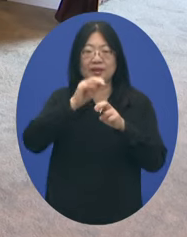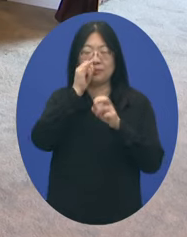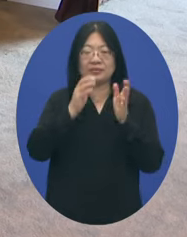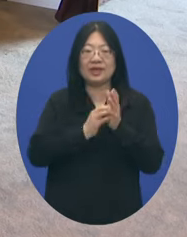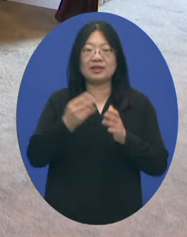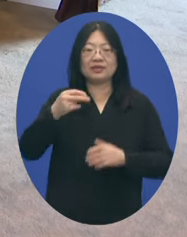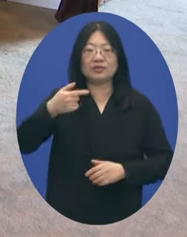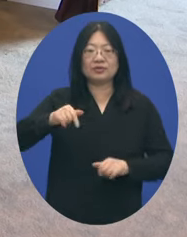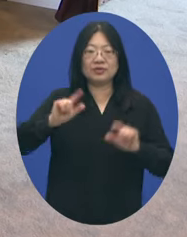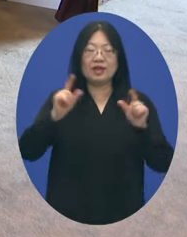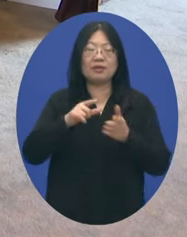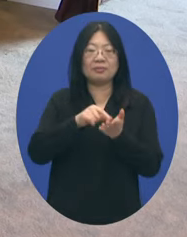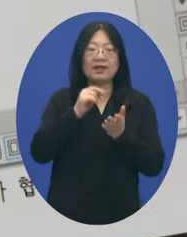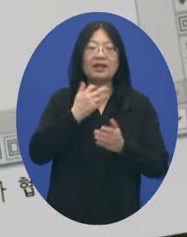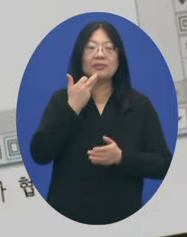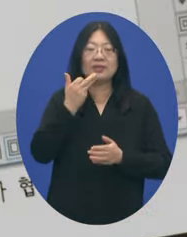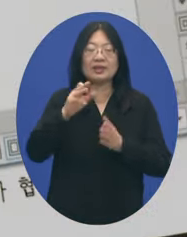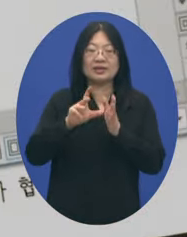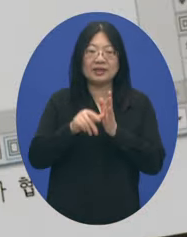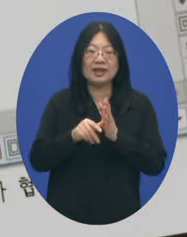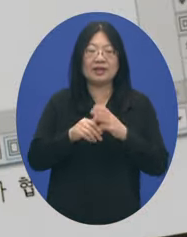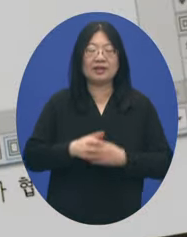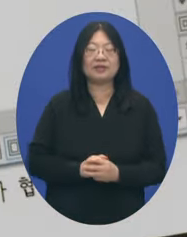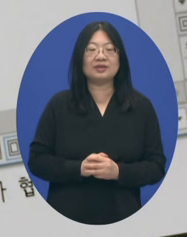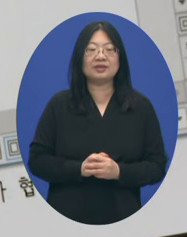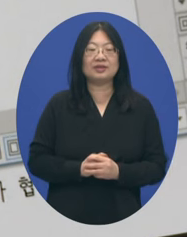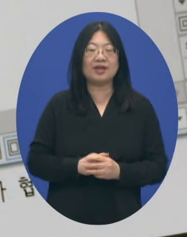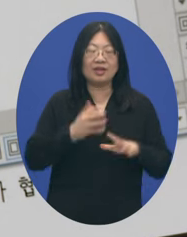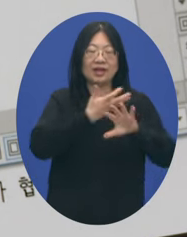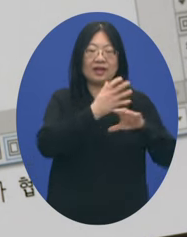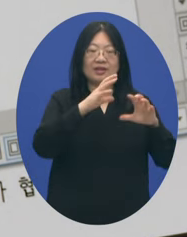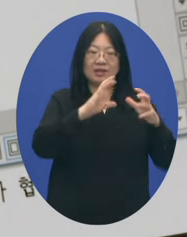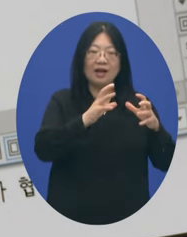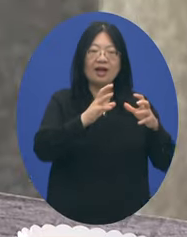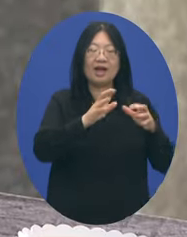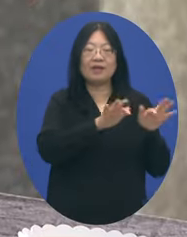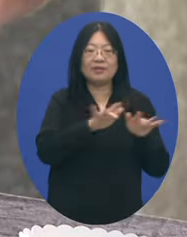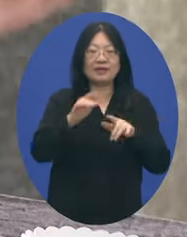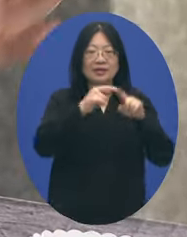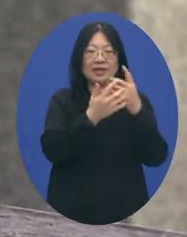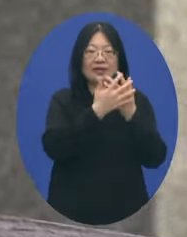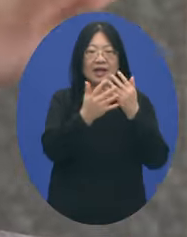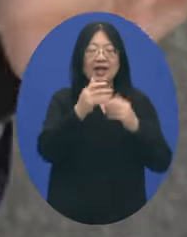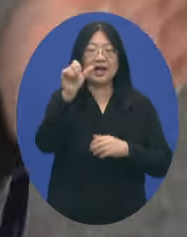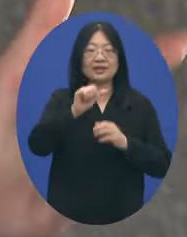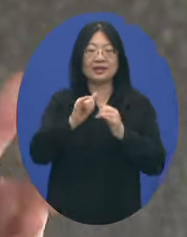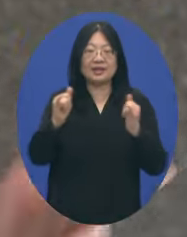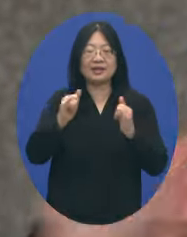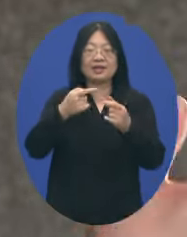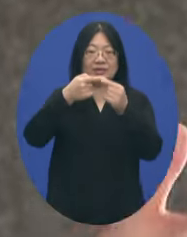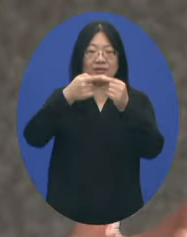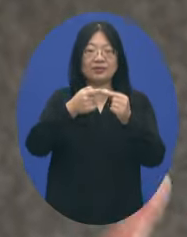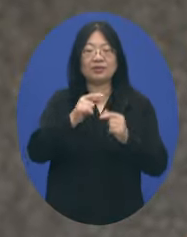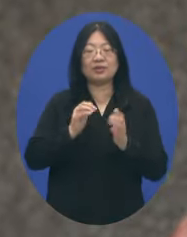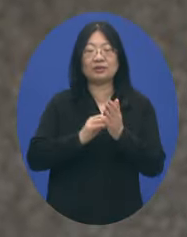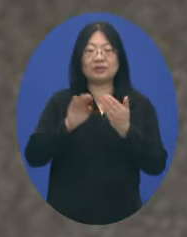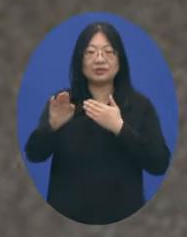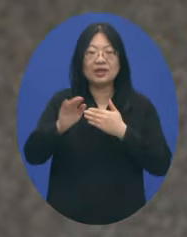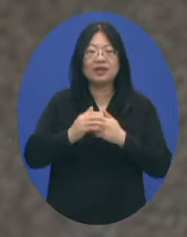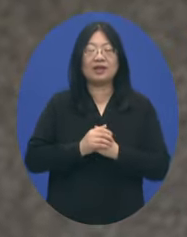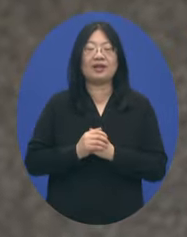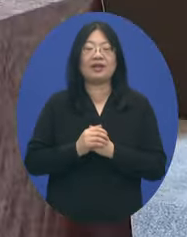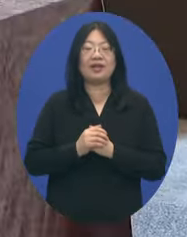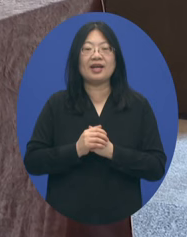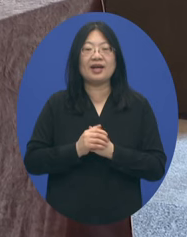2006년 만 18세의 나이로 리즈 국제 피아노 콩쿠르에서 아시아인 최초로 우승한 이후 피아니스트로서 이름을 떨쳤지만